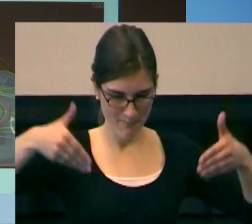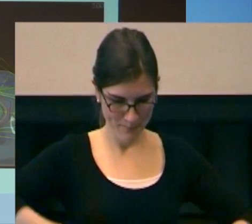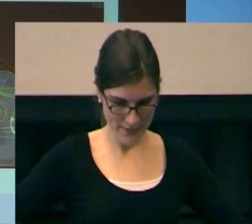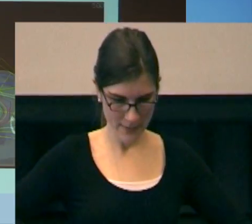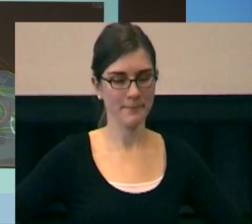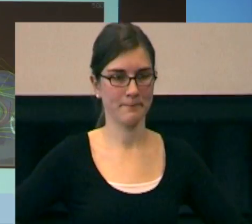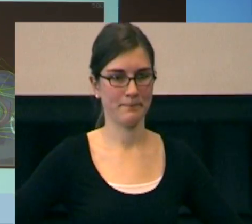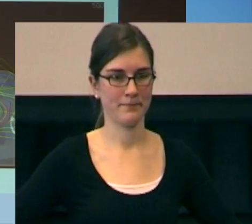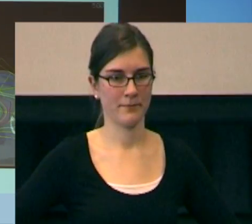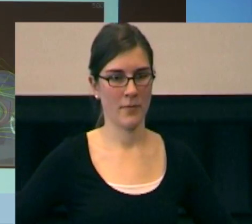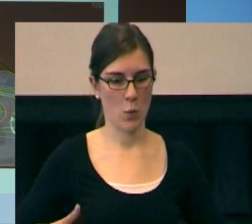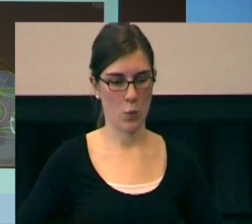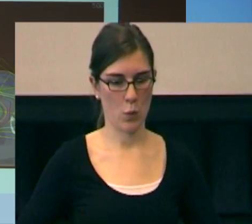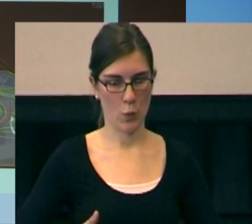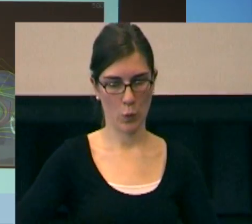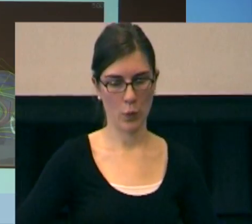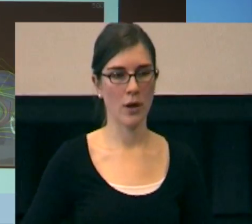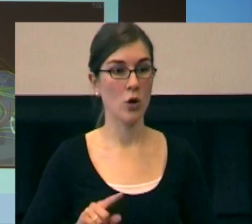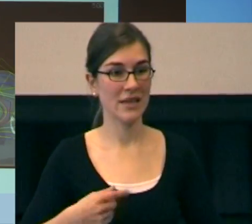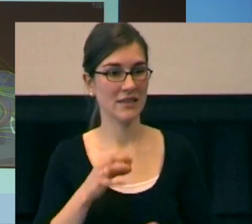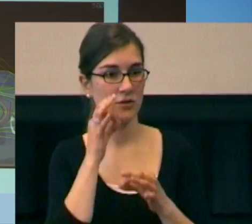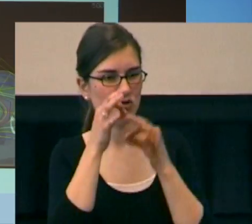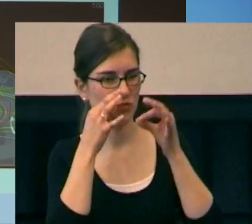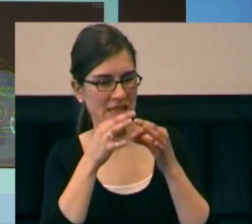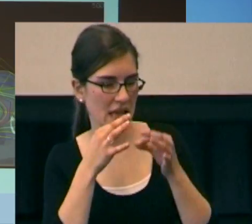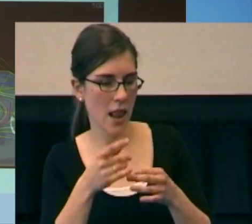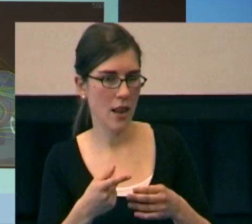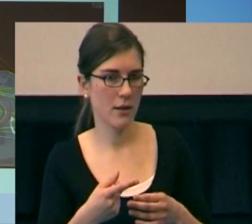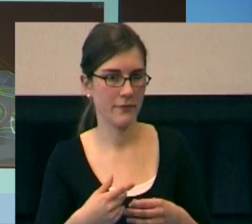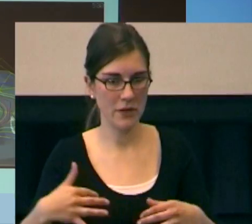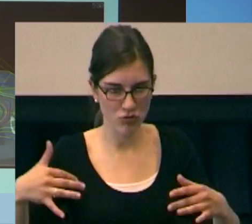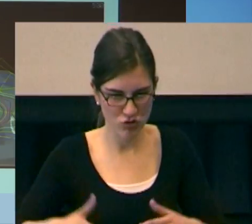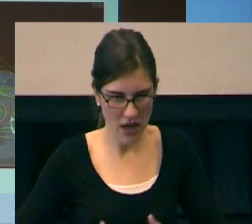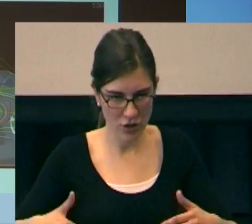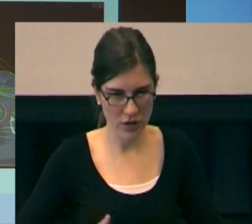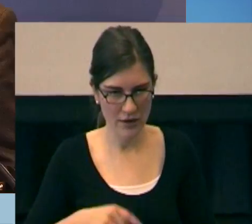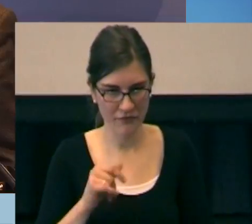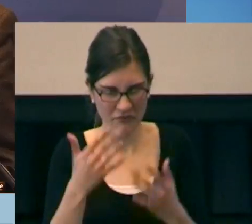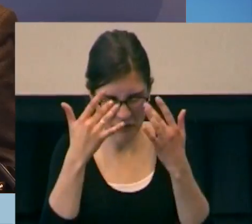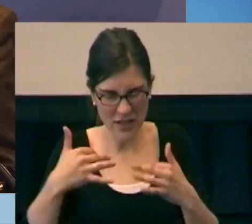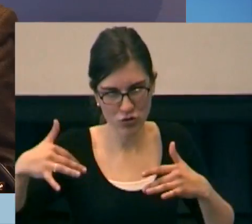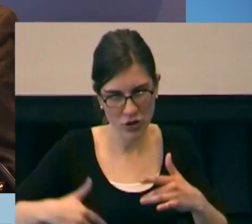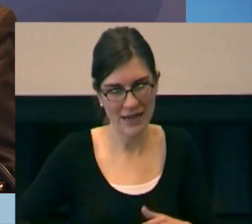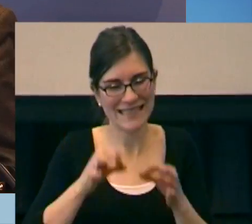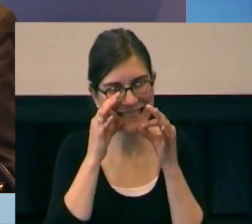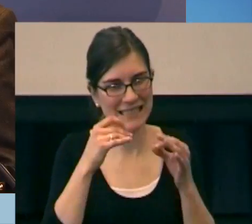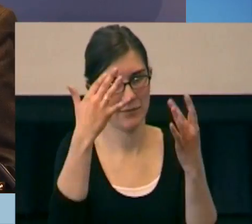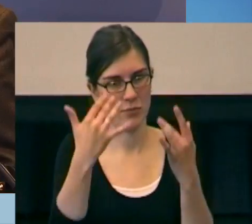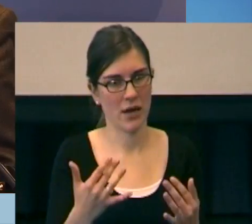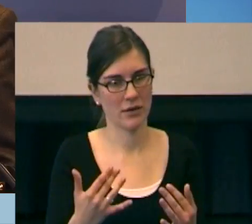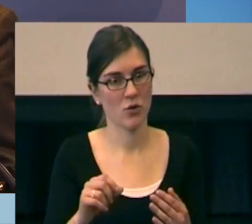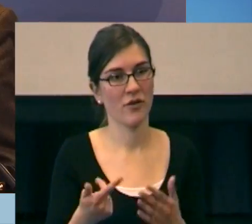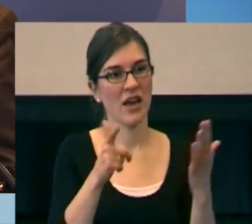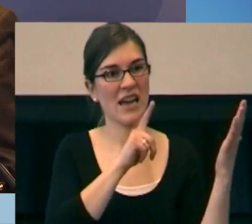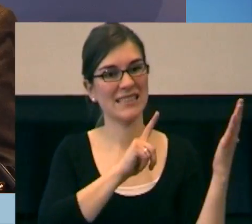Bereich der Prostata kreuzen und dort eine Strahlendosis abgeben, mit etwa einer Behandlung von sieben Wochen Dauer,